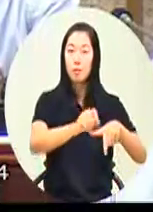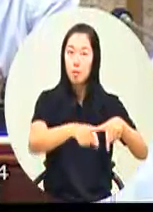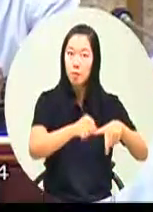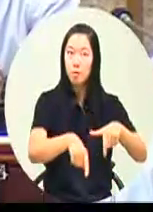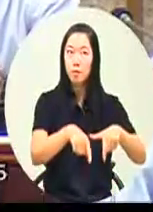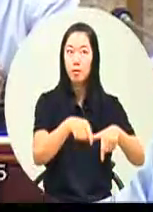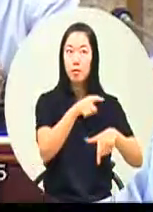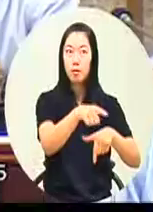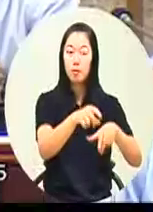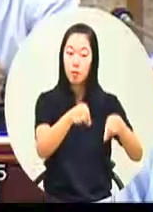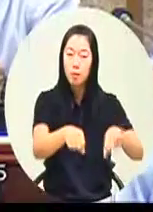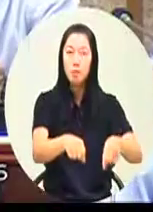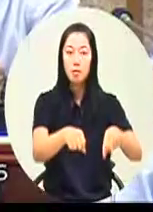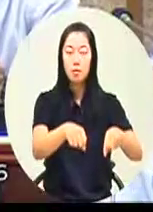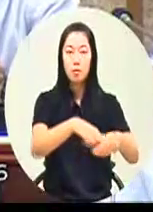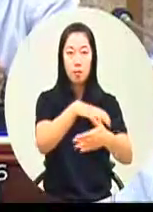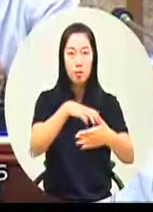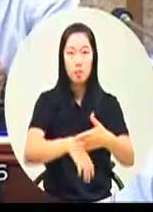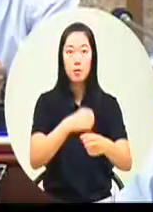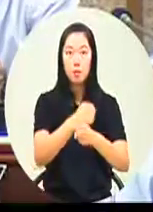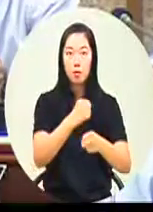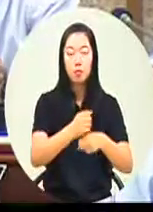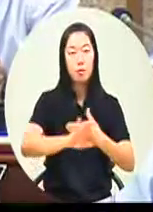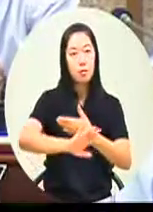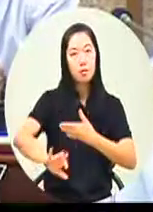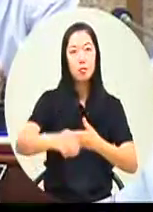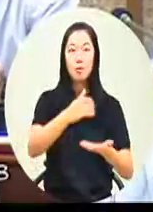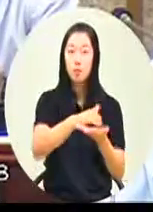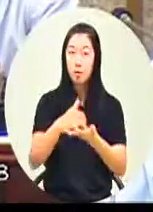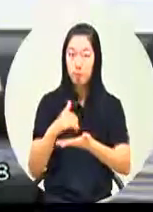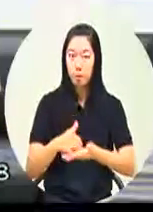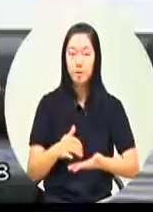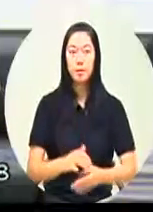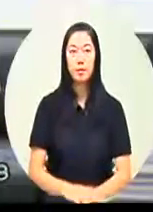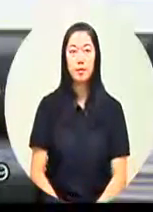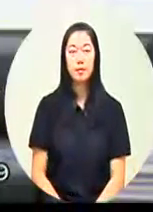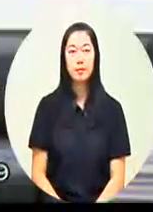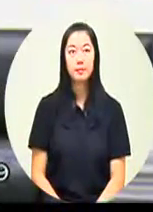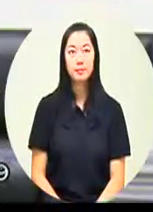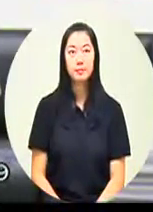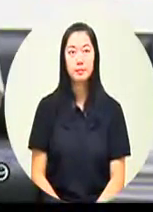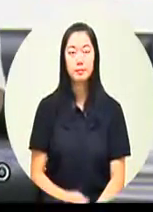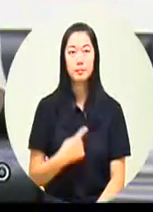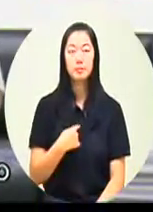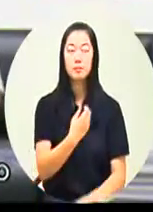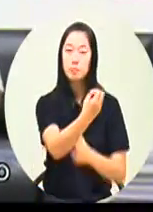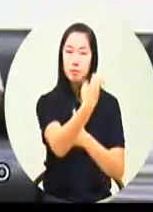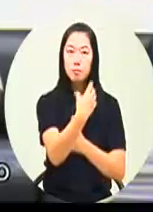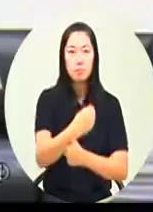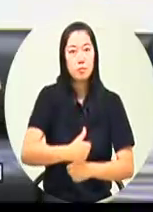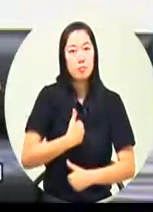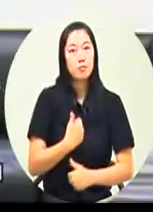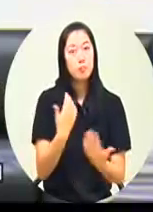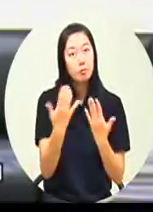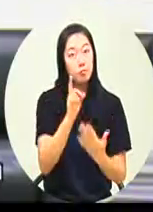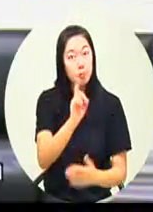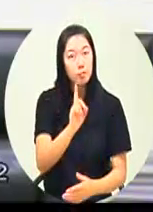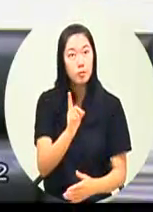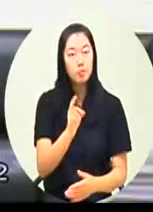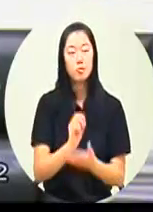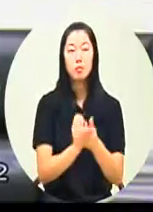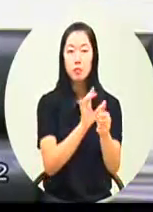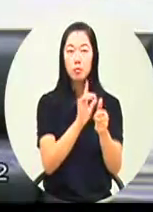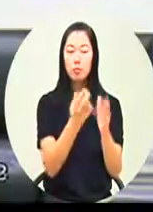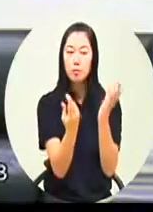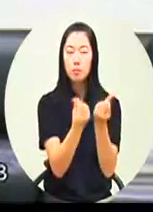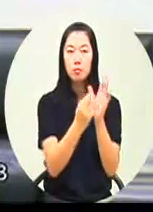照他们的实际支出部分会另外再计价。 对啊，我要的是具体数字啊，比如说收入是零嘛，没有收入嘛。